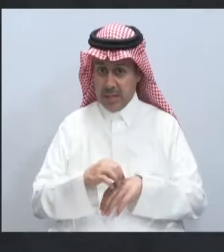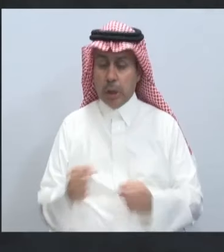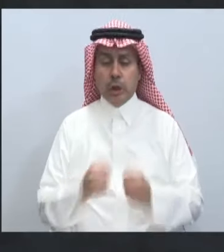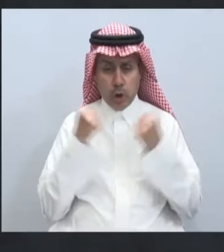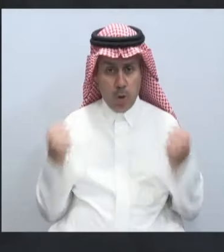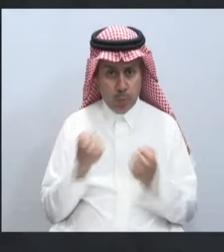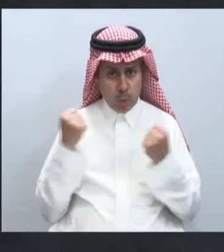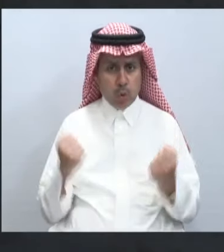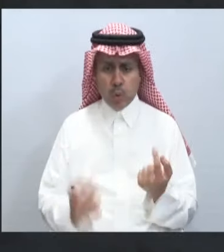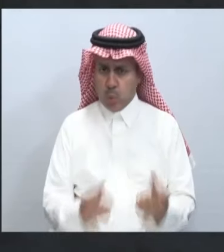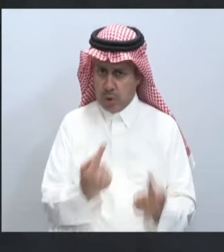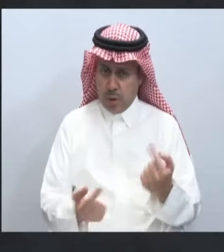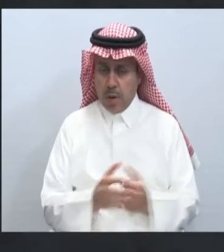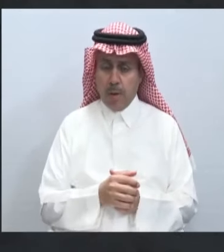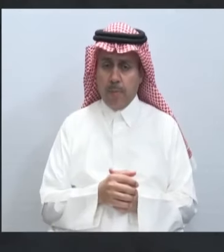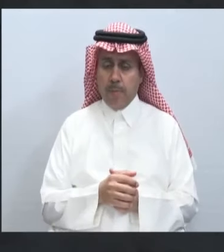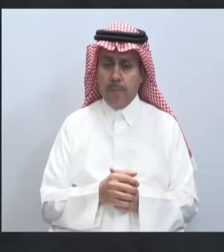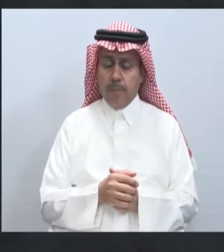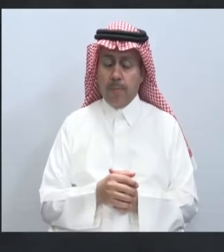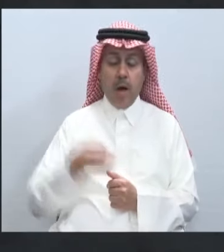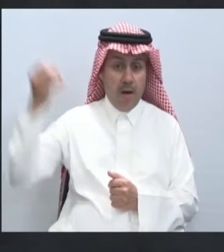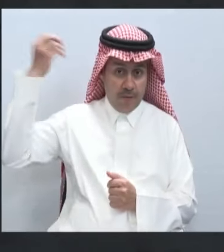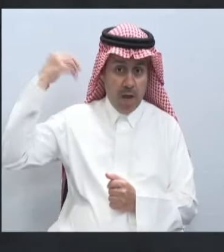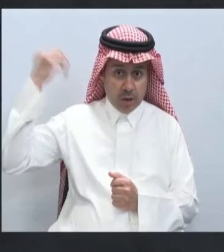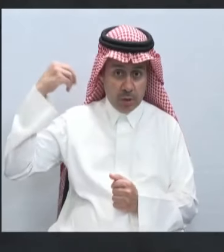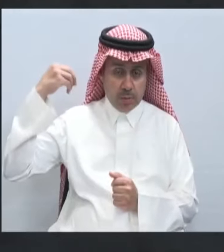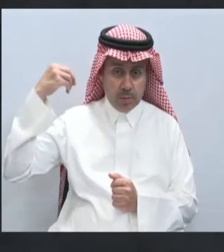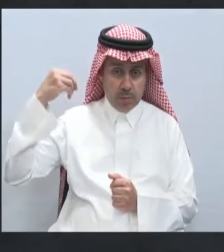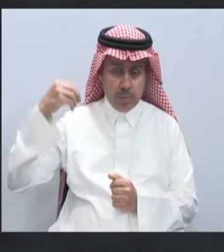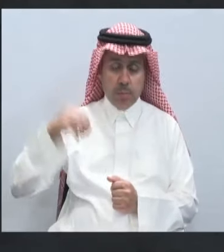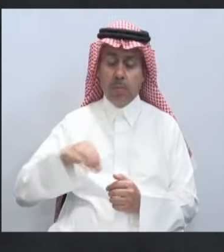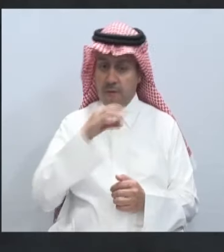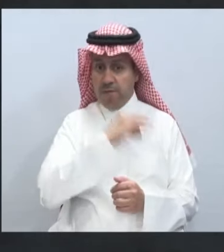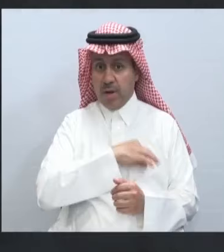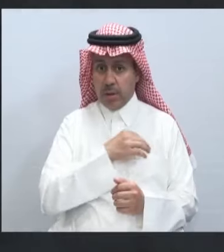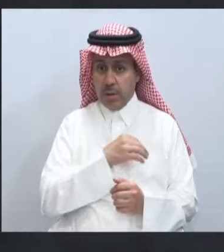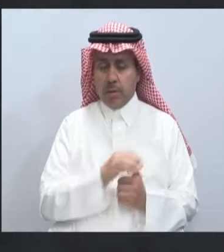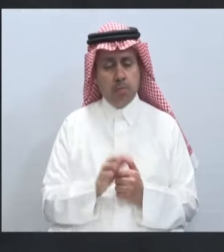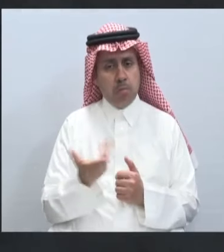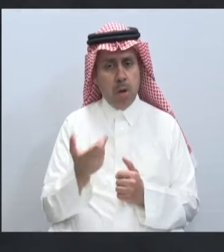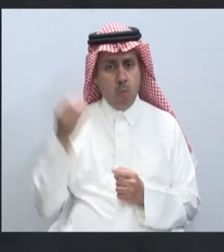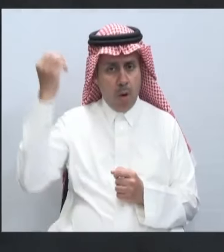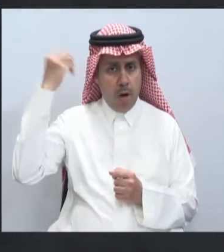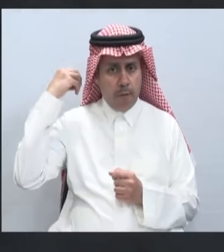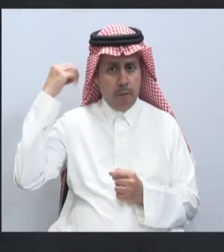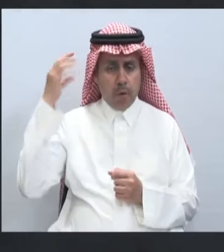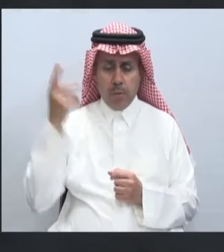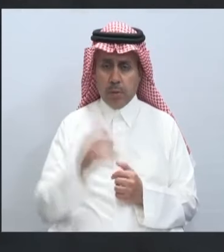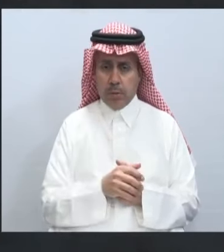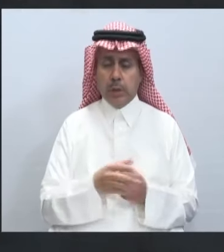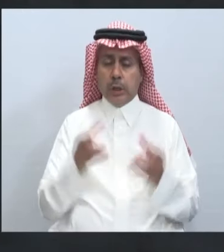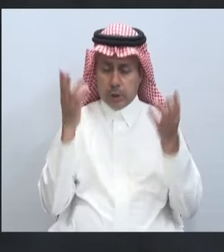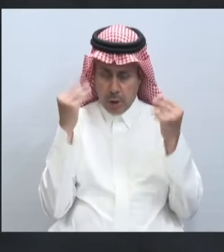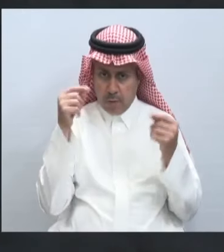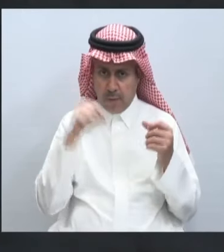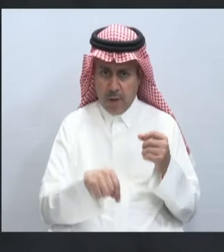ويبذل الجهد هل لها فضل هل لها فضل طيب ما هو هذا الفضل نريد ان نتعرف